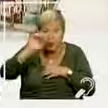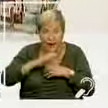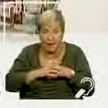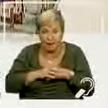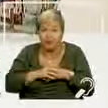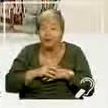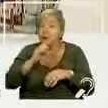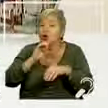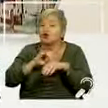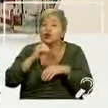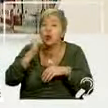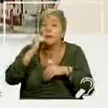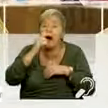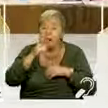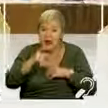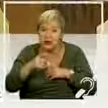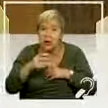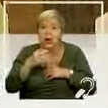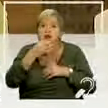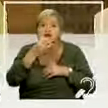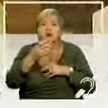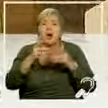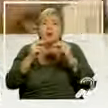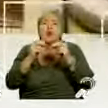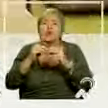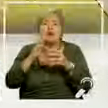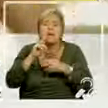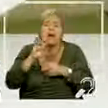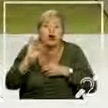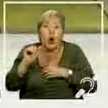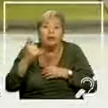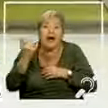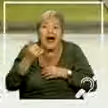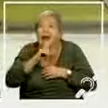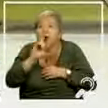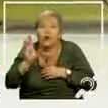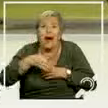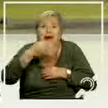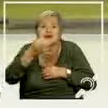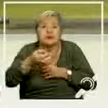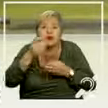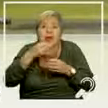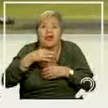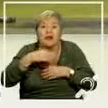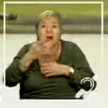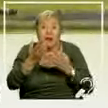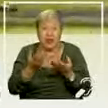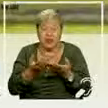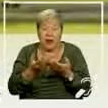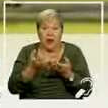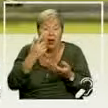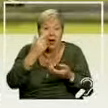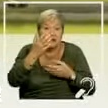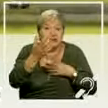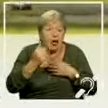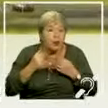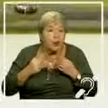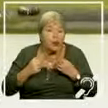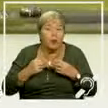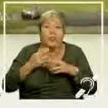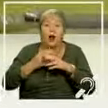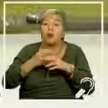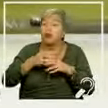Spitalul Victor Babeș vorbesc chiar de mai multe bacterii care nu mai răspund la niciun tip de antibiotice. Ne-au dat și câteva exemple, spre exemplu